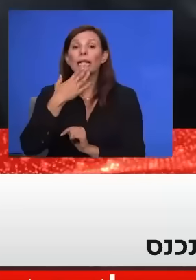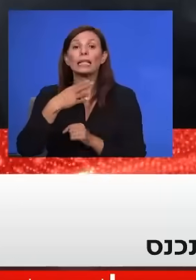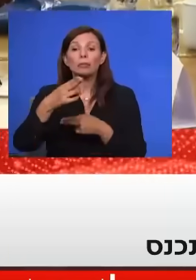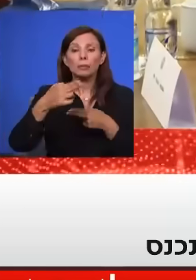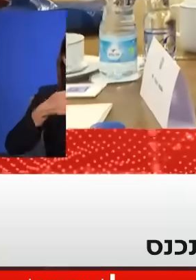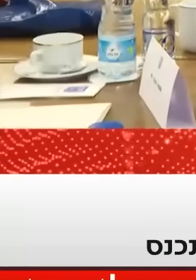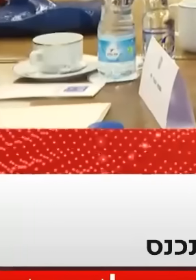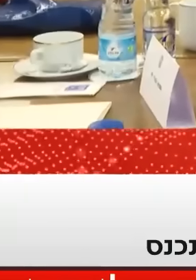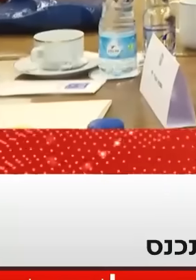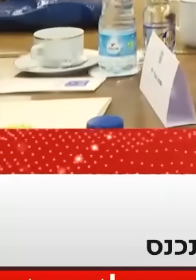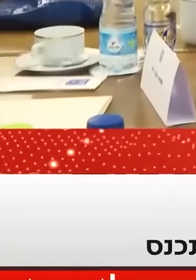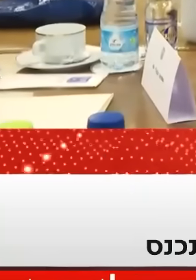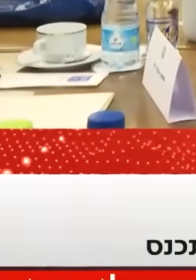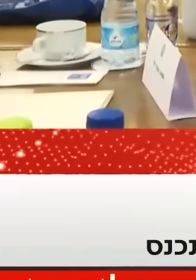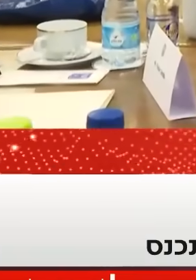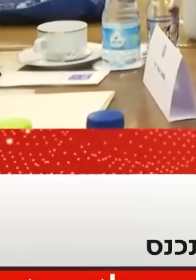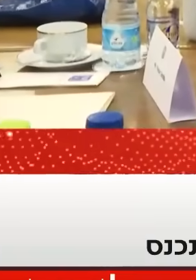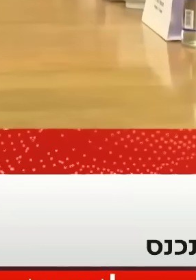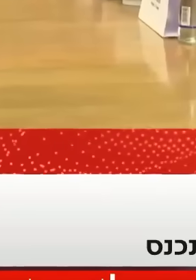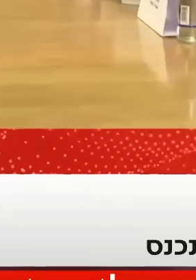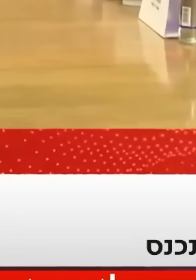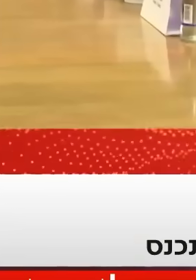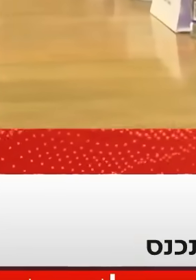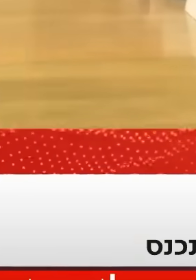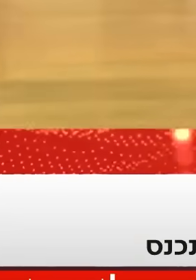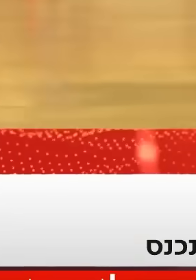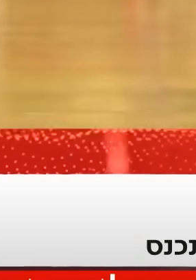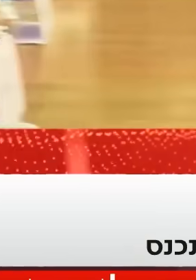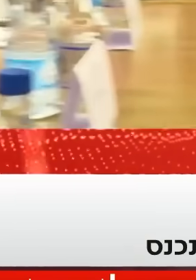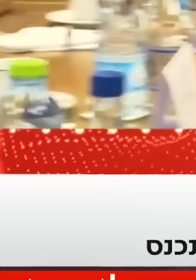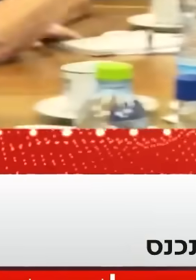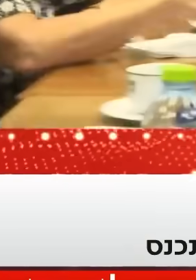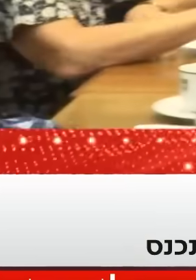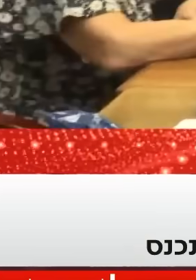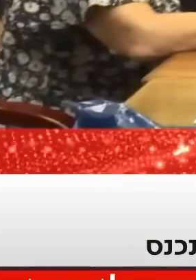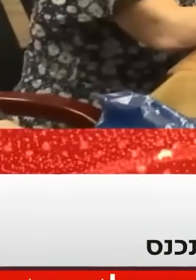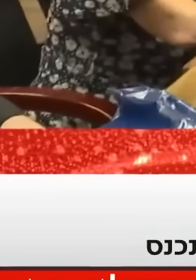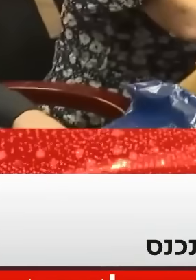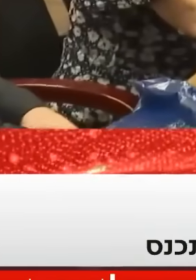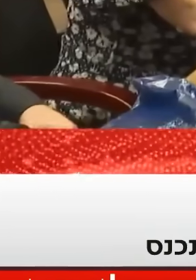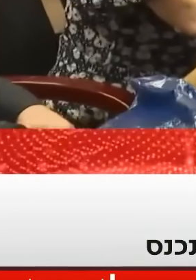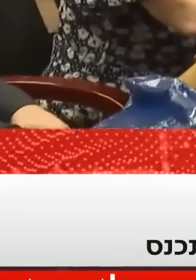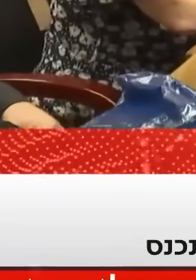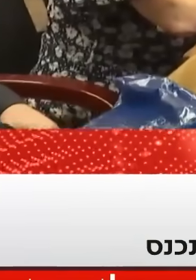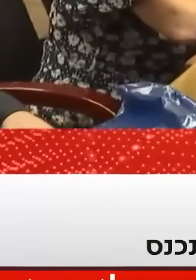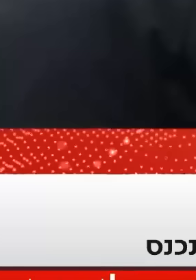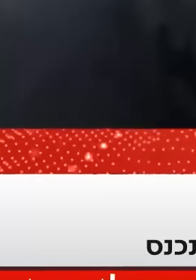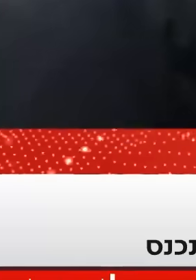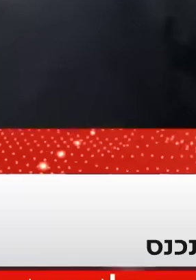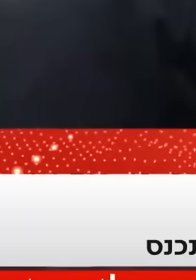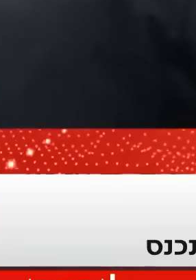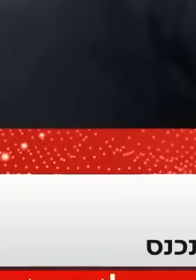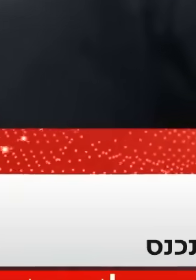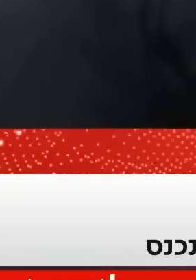לקצה גבול היכולת שלה בהמתנה לעסקה לשחרור חטופים. הוא גם מסביר, היא צריכה להיות משמעותית, לא שחרור